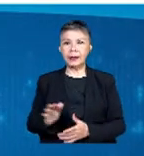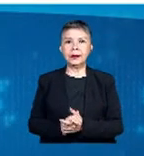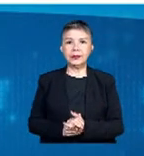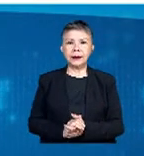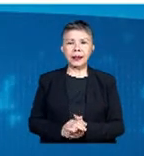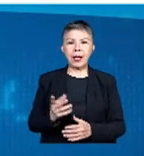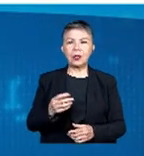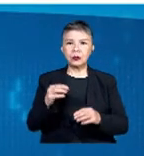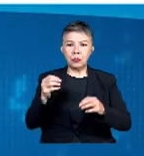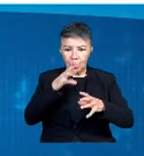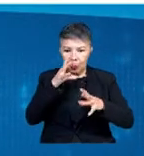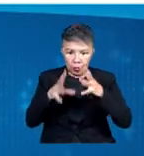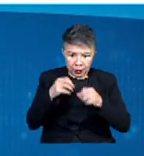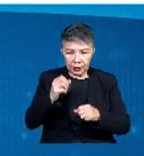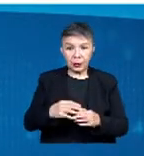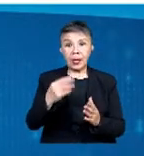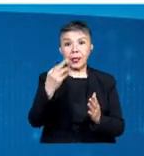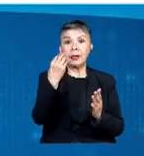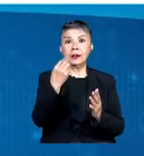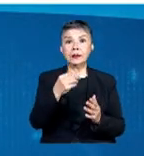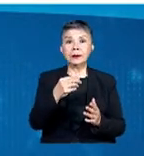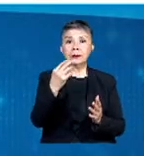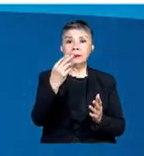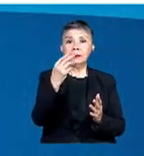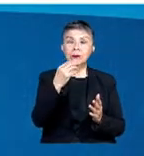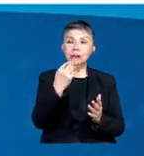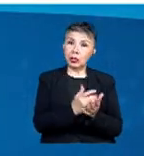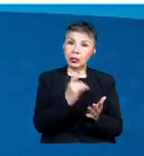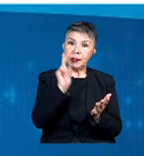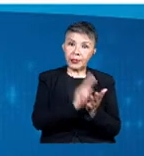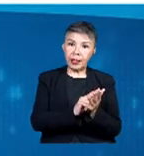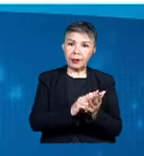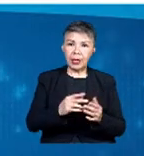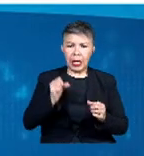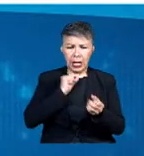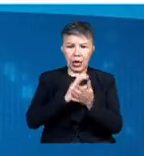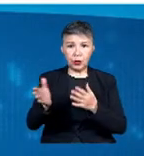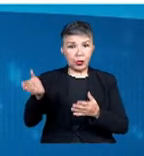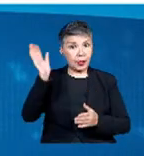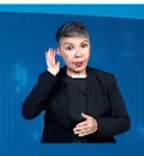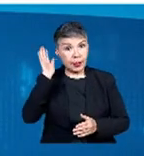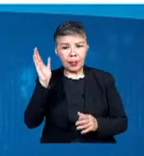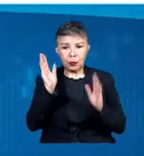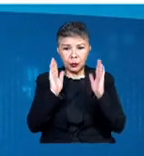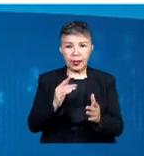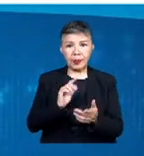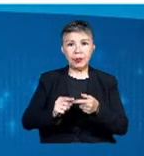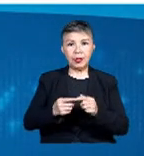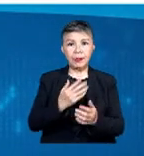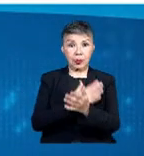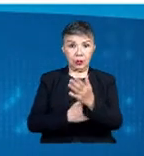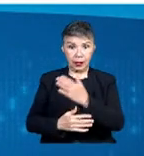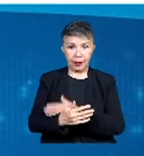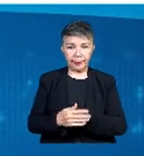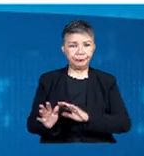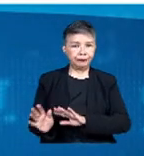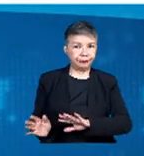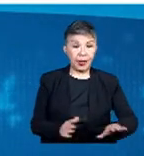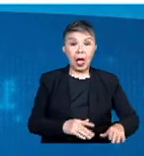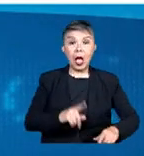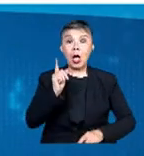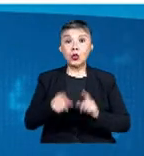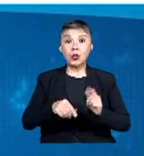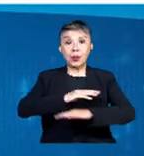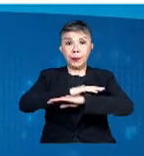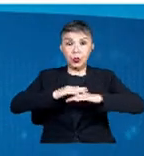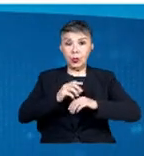macam kebijakan yang asalnya memang dari curahan hati teman-teman, khususnya penyandang disabilitas. Kalau untuk atlet sendiri, kita